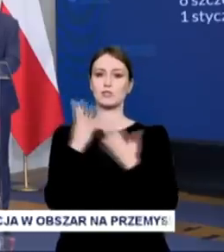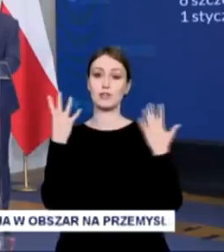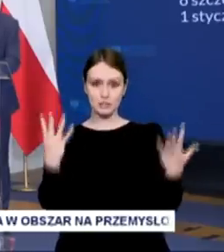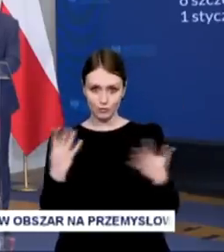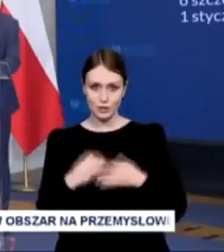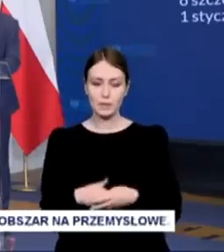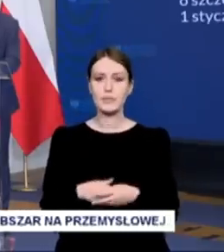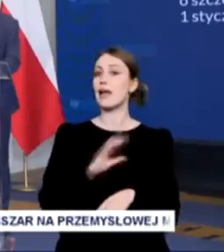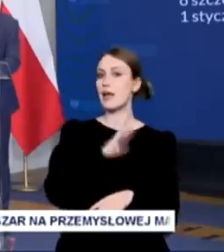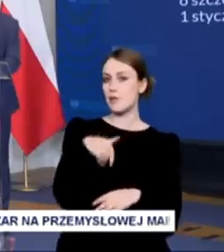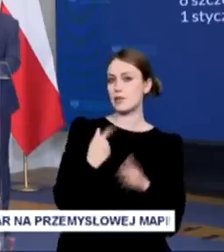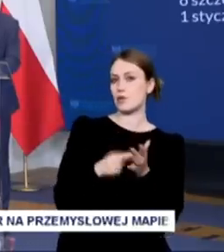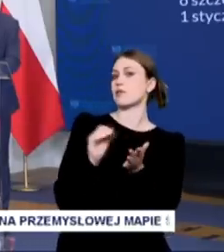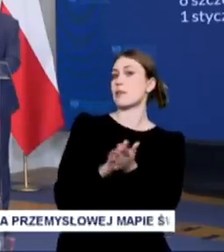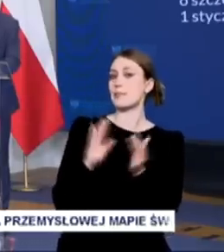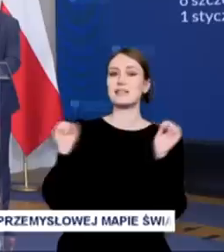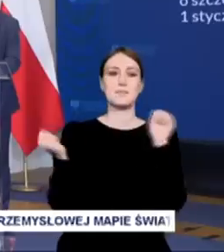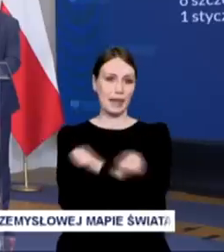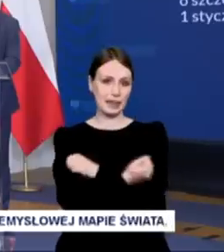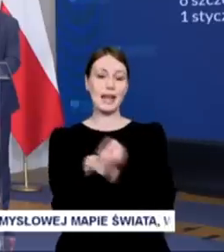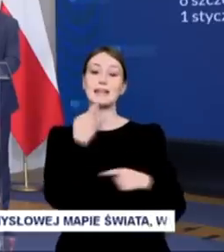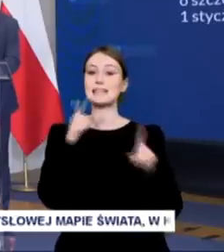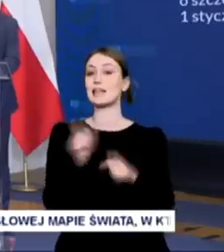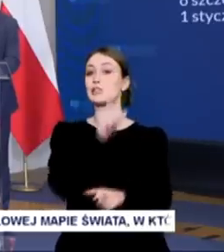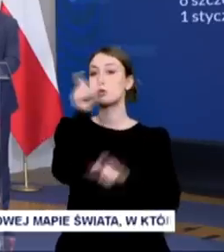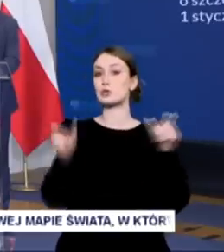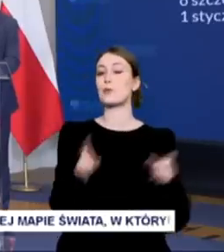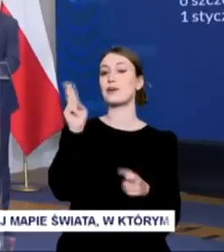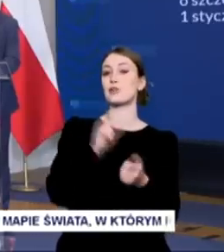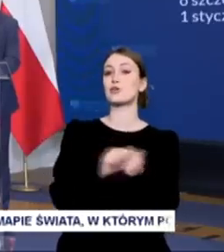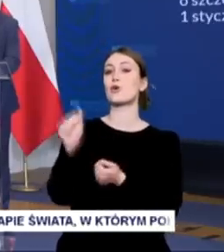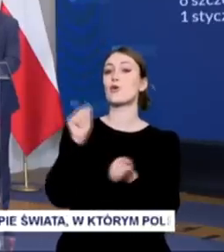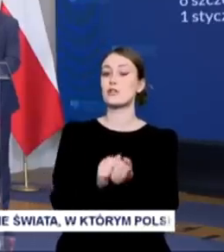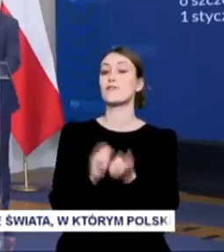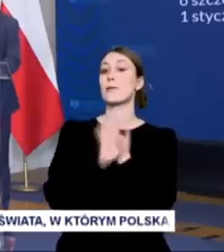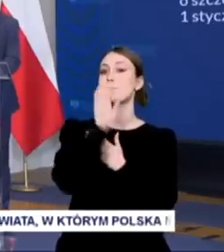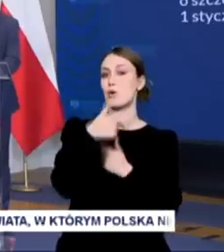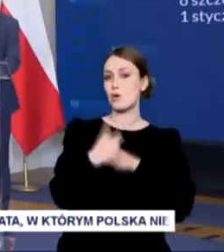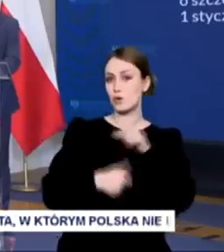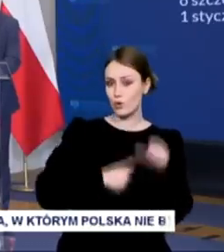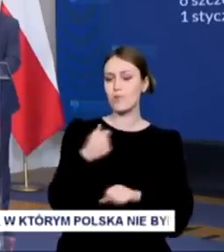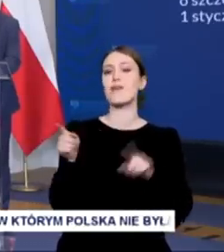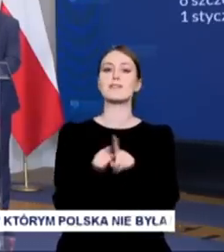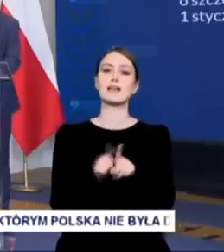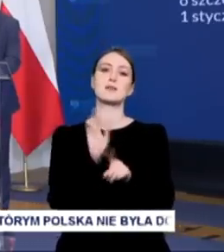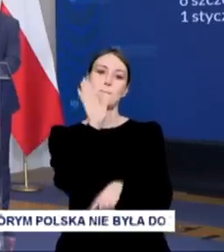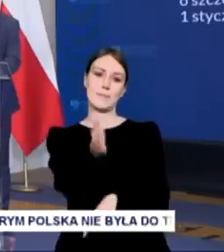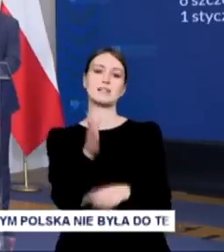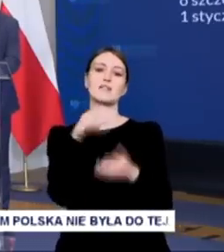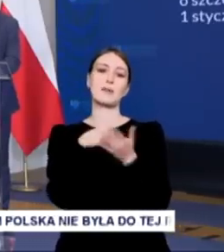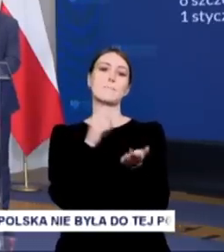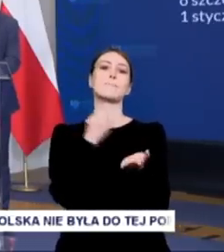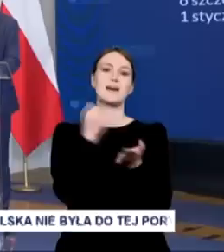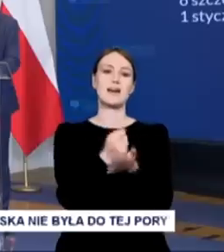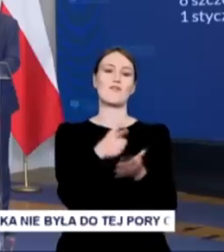1999. My ten zapis zmieniamy, a więc osoby, które w warunkach szkodliwych po tym roku pracują, również będą miały prawo do